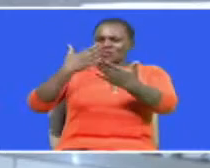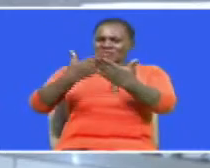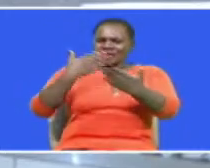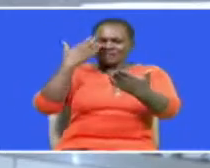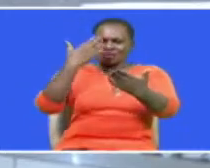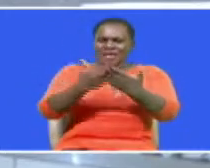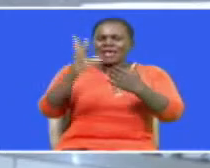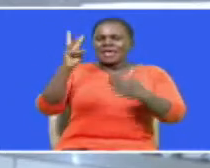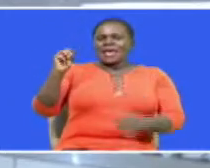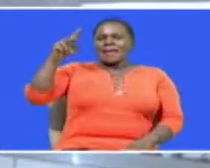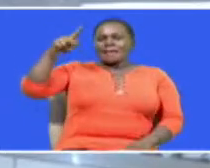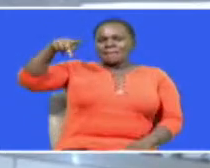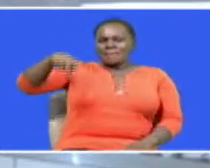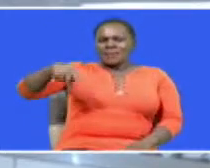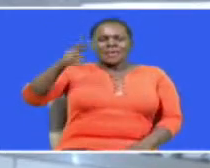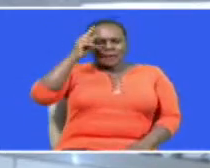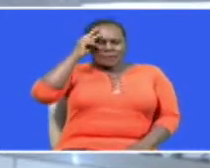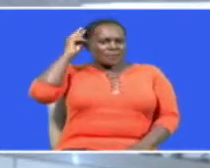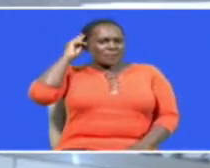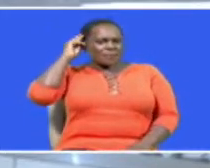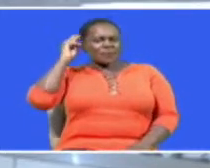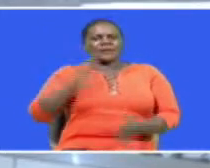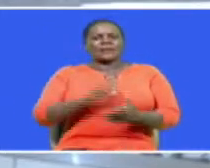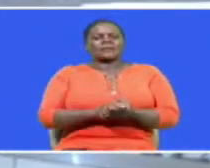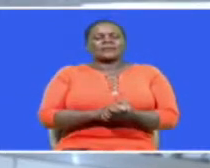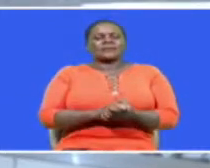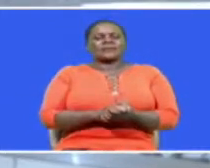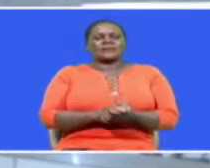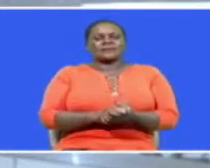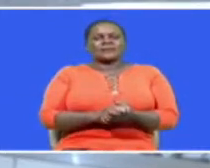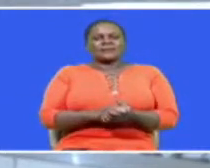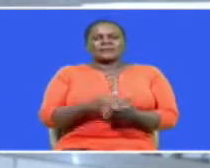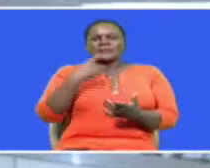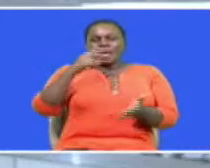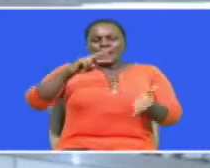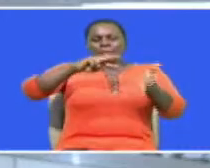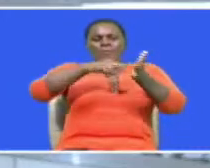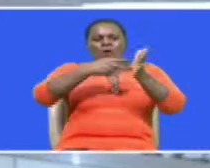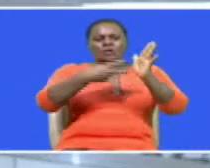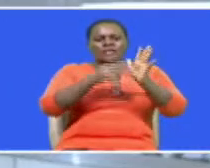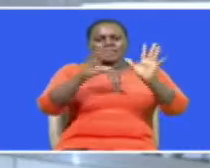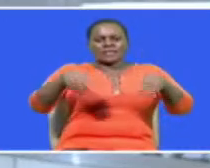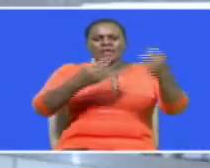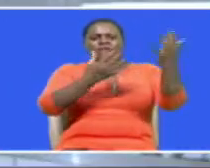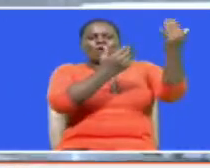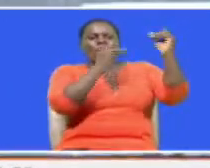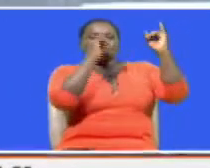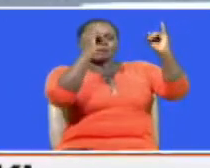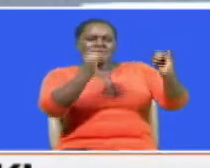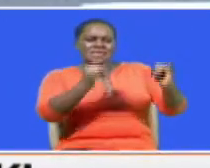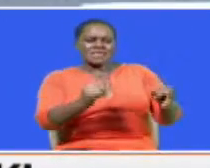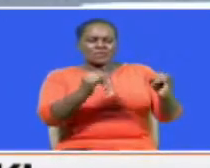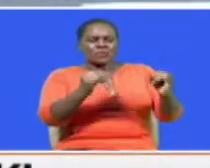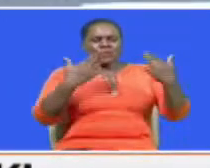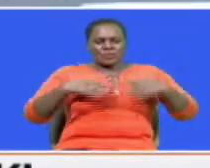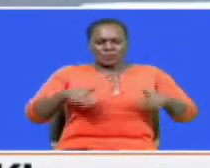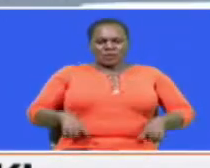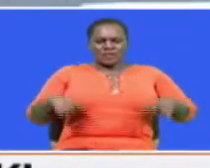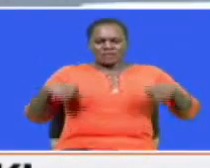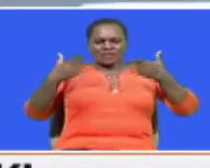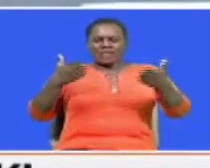shukrani, mbunge wa Tarbaj Hussein Barre amesema miradi hiyo imewapa matumaini mapya wakazi